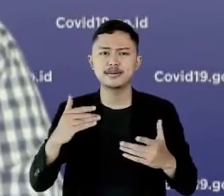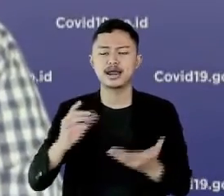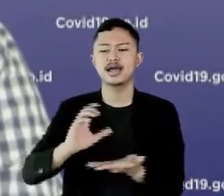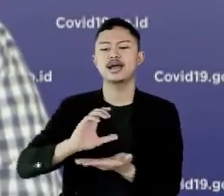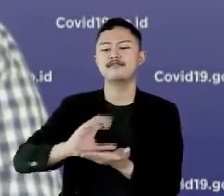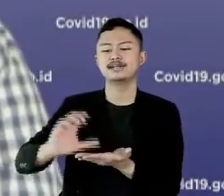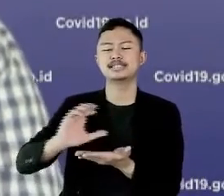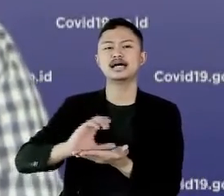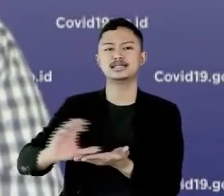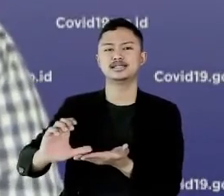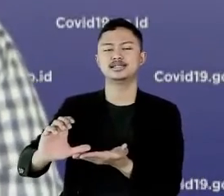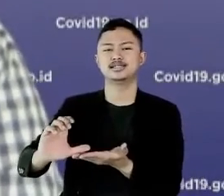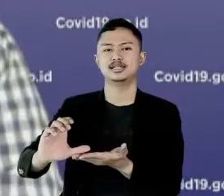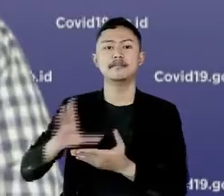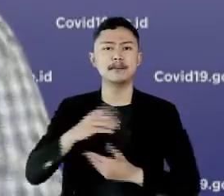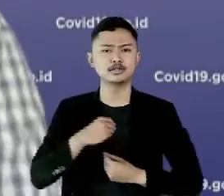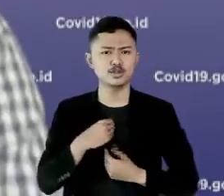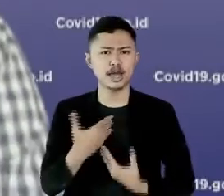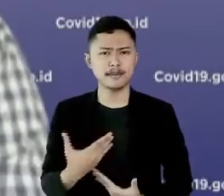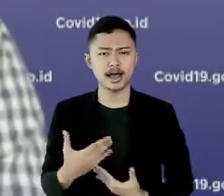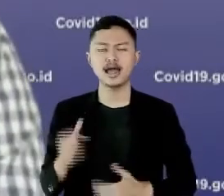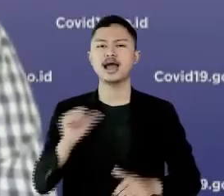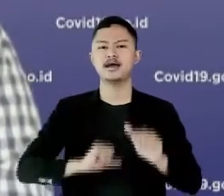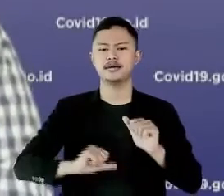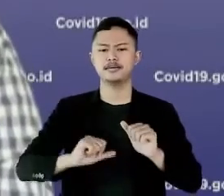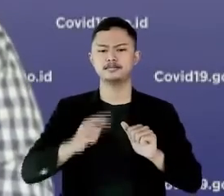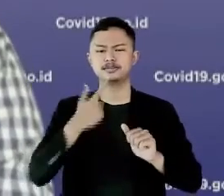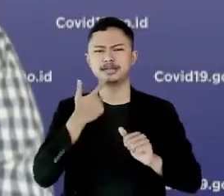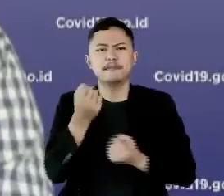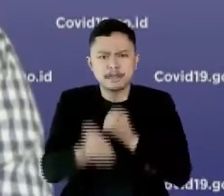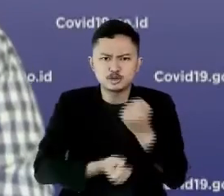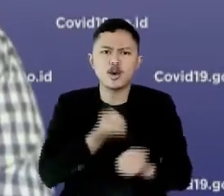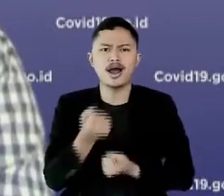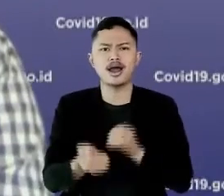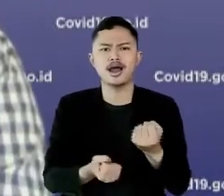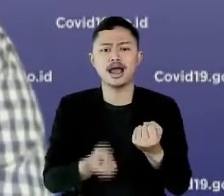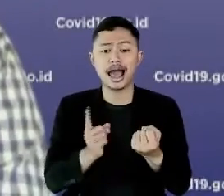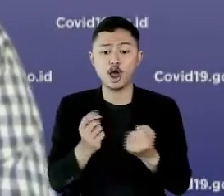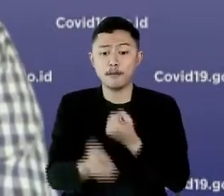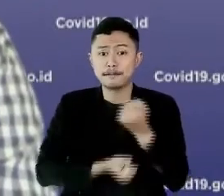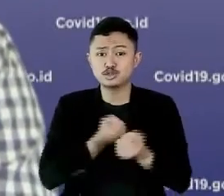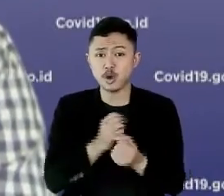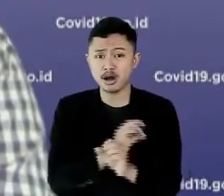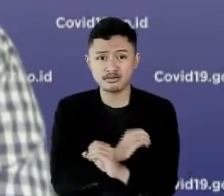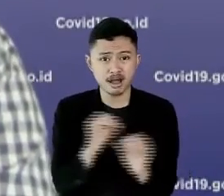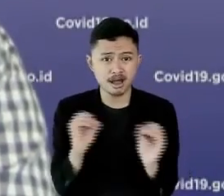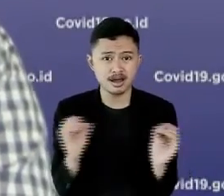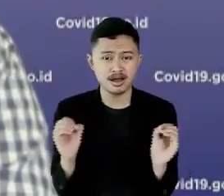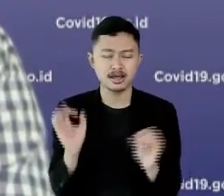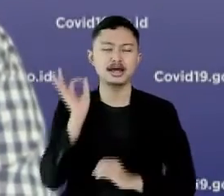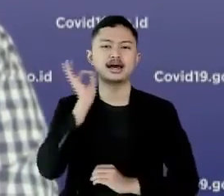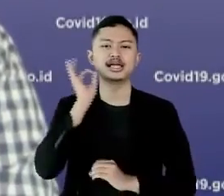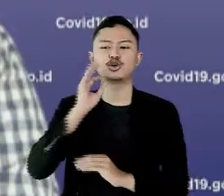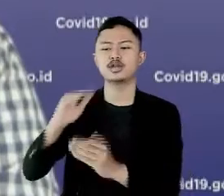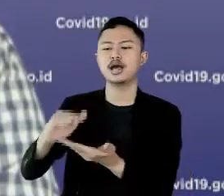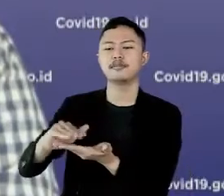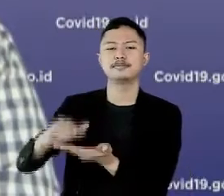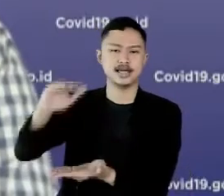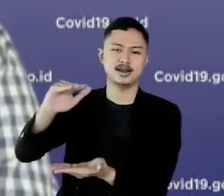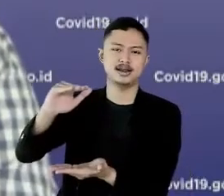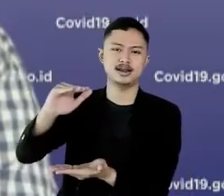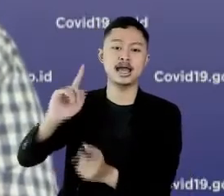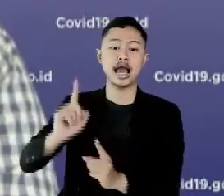berinvestasi, ya kita melakukan sesuatu. Jadi kalau kemudian kita tidak melakukan sesuatu ya resikonya makin besar. Kalau kita melakukan